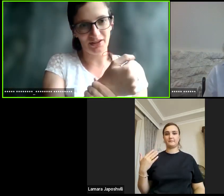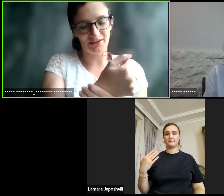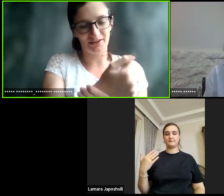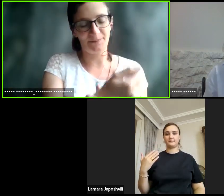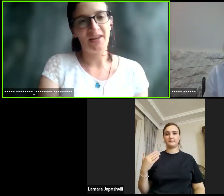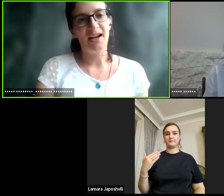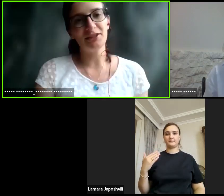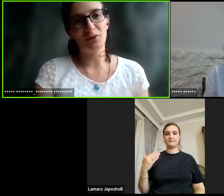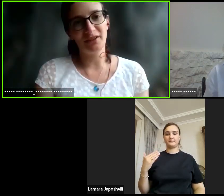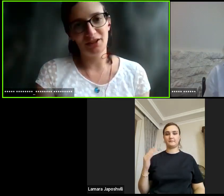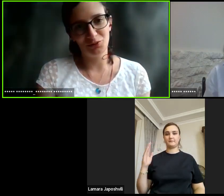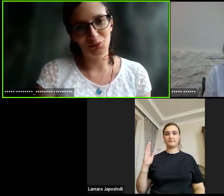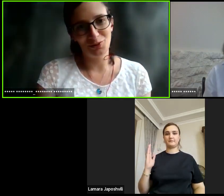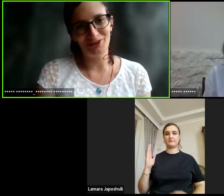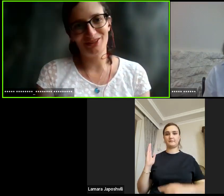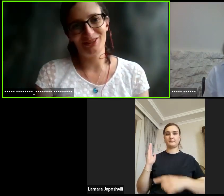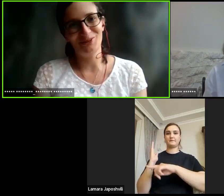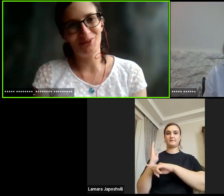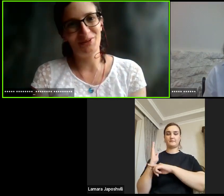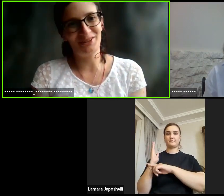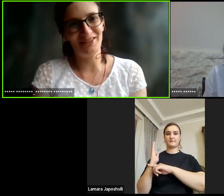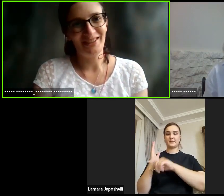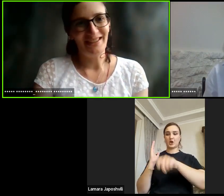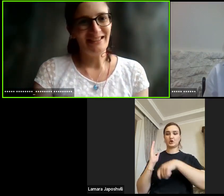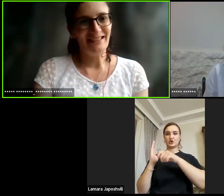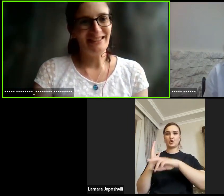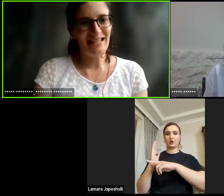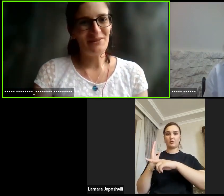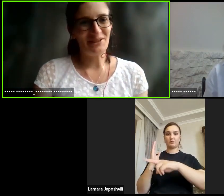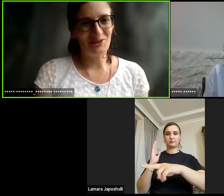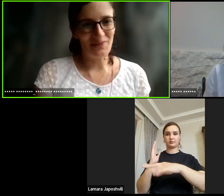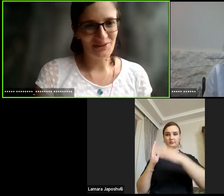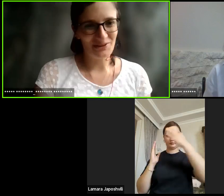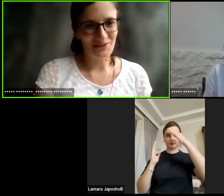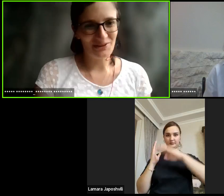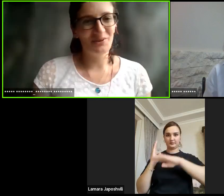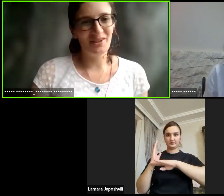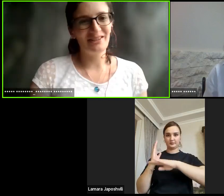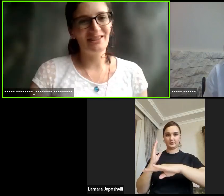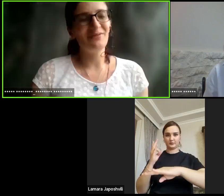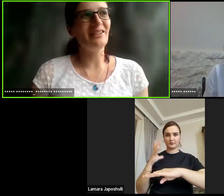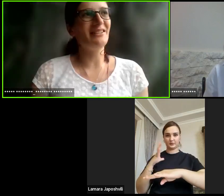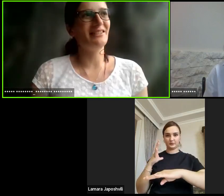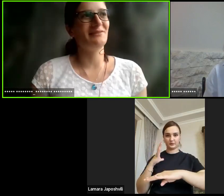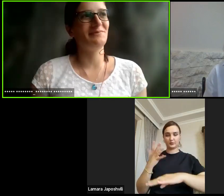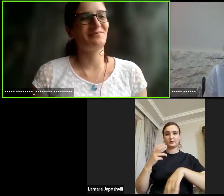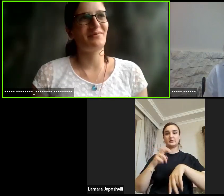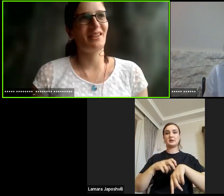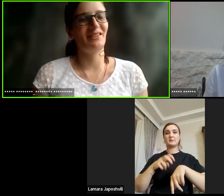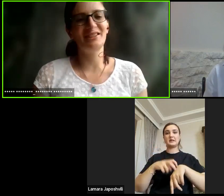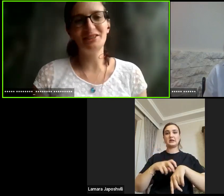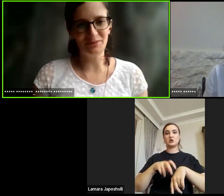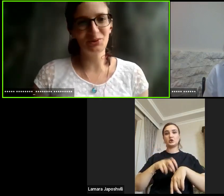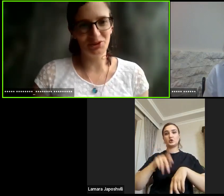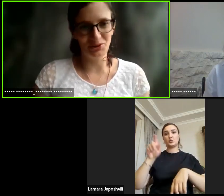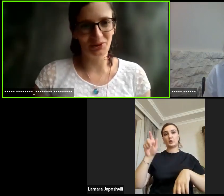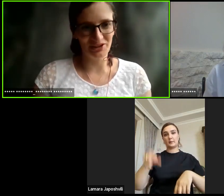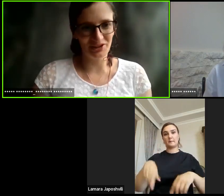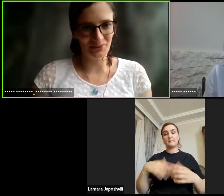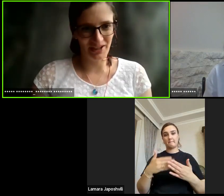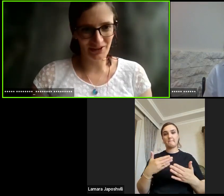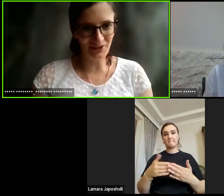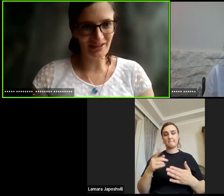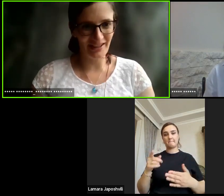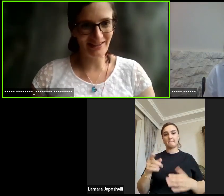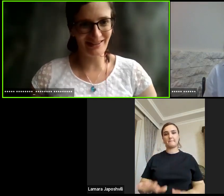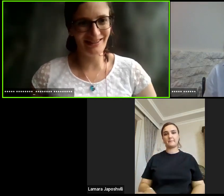უნდა იყოს ეს. ან სხვანაირად თუ თქვათ უფრო მეტი სამედიცინო პერსონალი შემოგვიერთდება, დიდი ციბრუტის